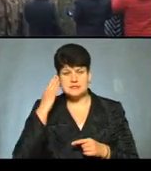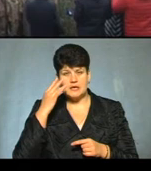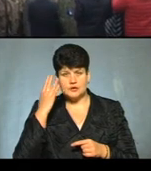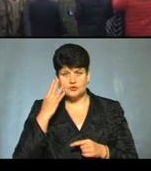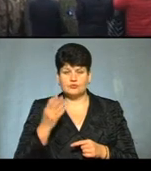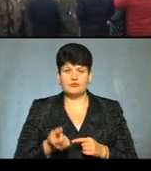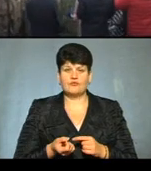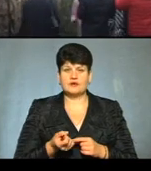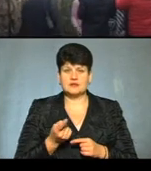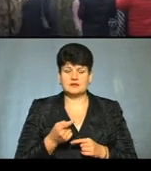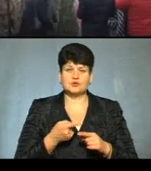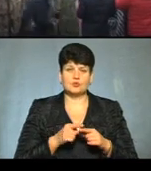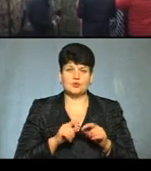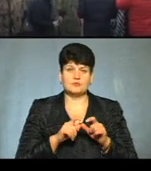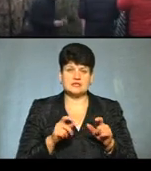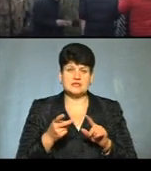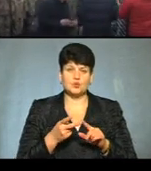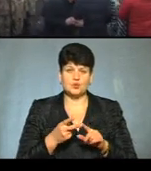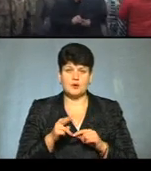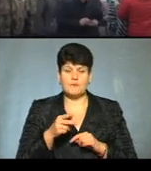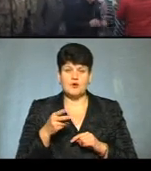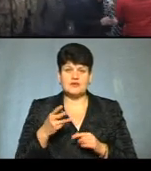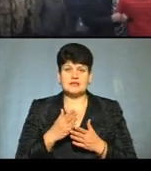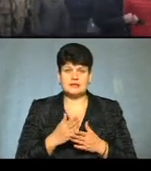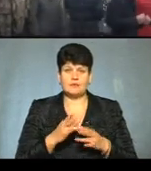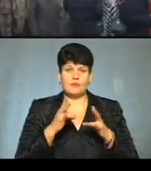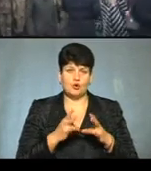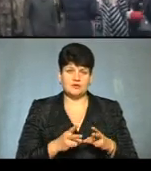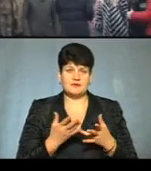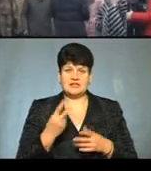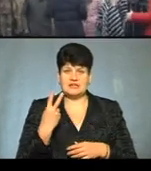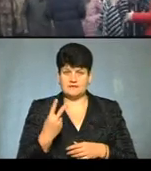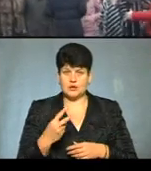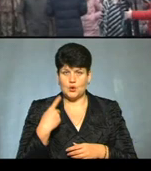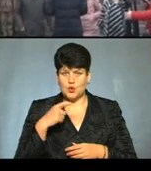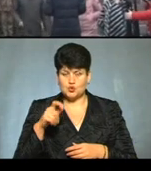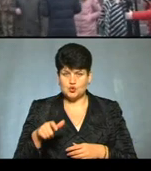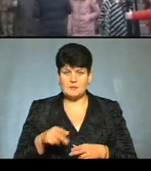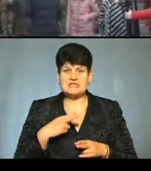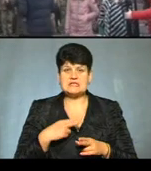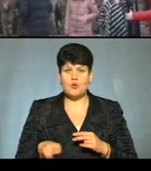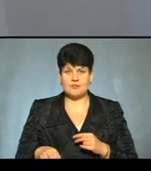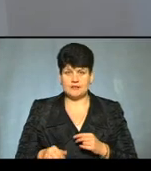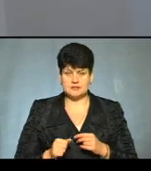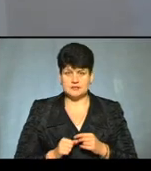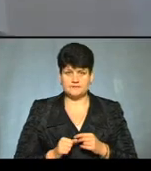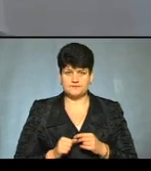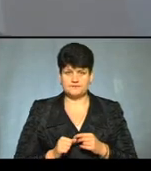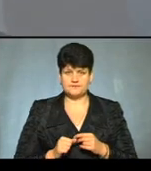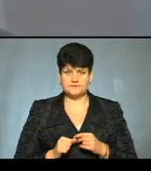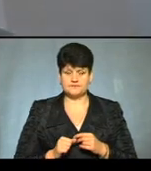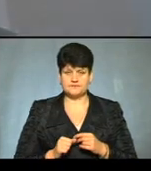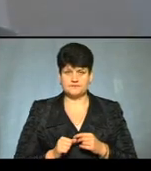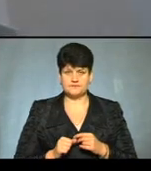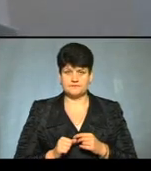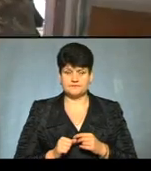пожежа, яка виникла в даному об'єкті, це на 2-му поверсі. Є 3 потерпілі і 2 особи загубилися.